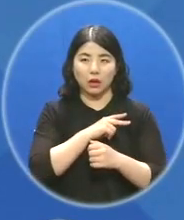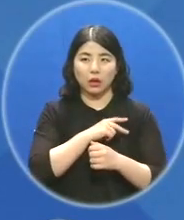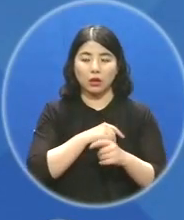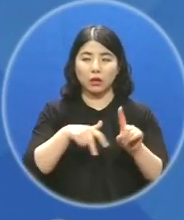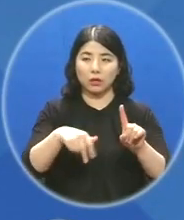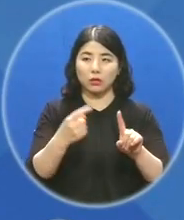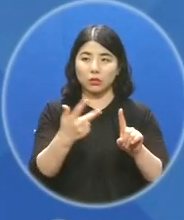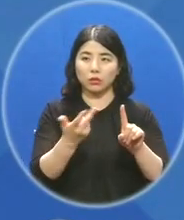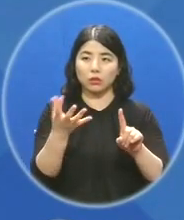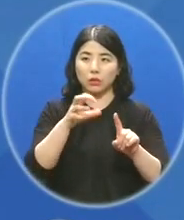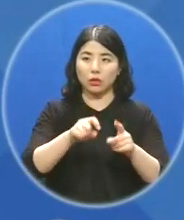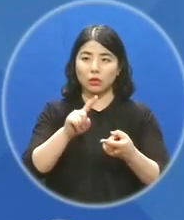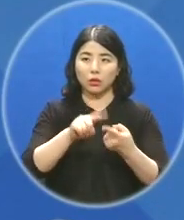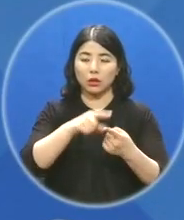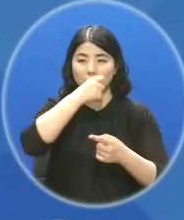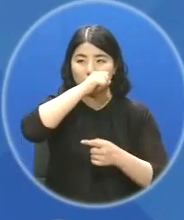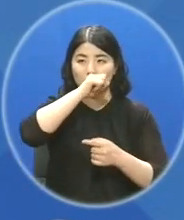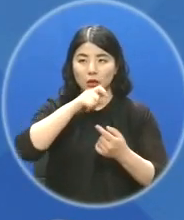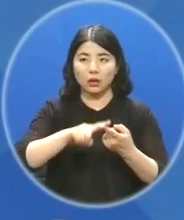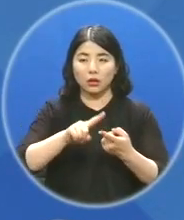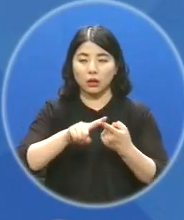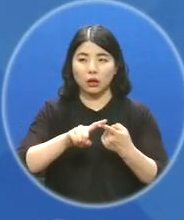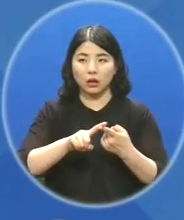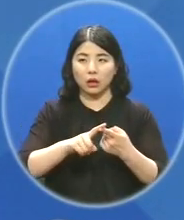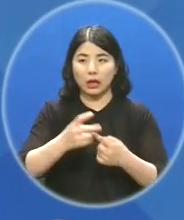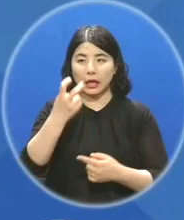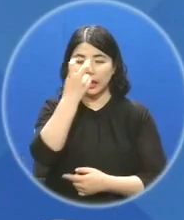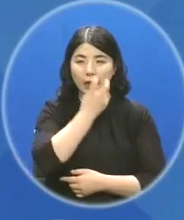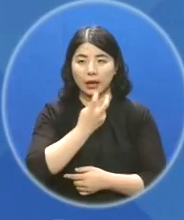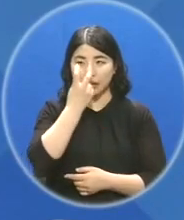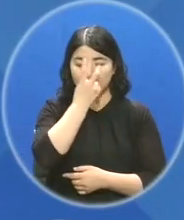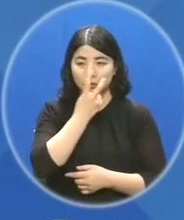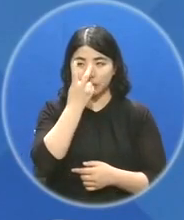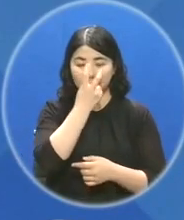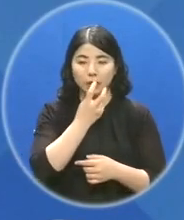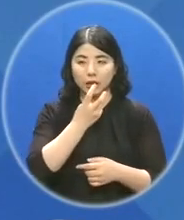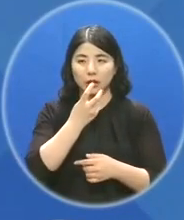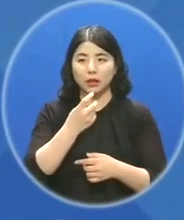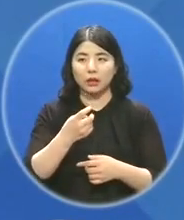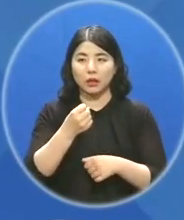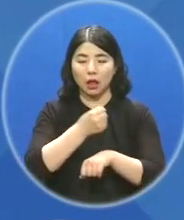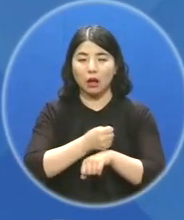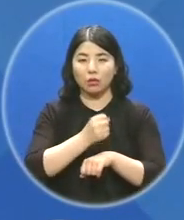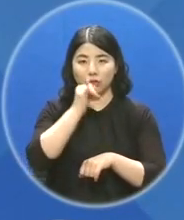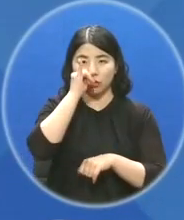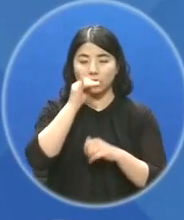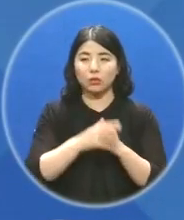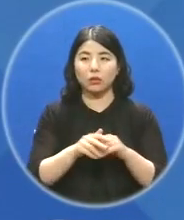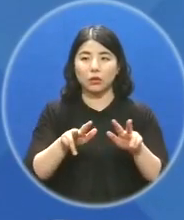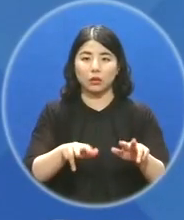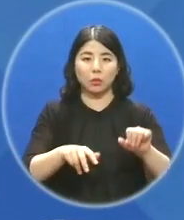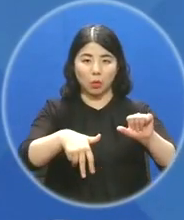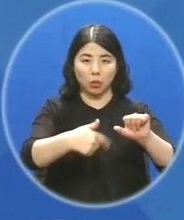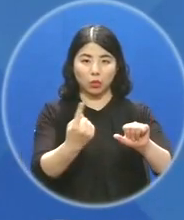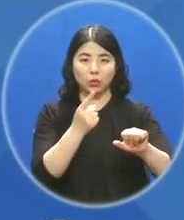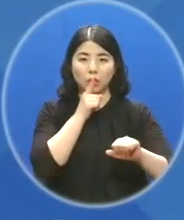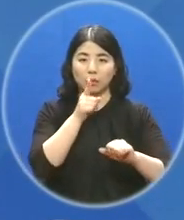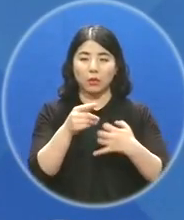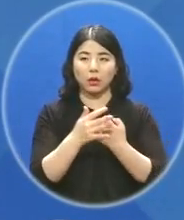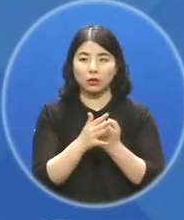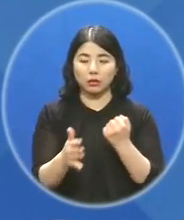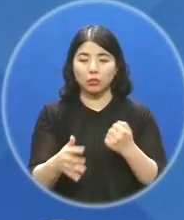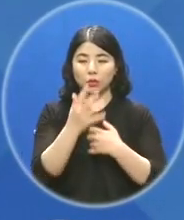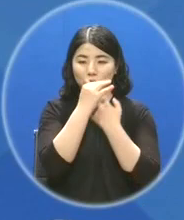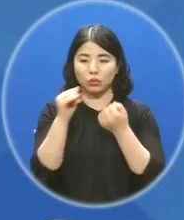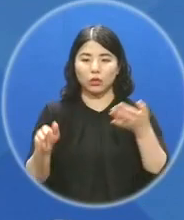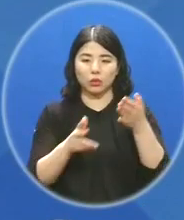7천억 권에 대한 예산에 대한 감시, 네. 심의, 결산 이걸 하고 있습니다. 저 5조라고 얘기하셨으니까 아까